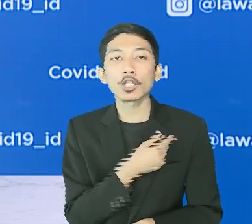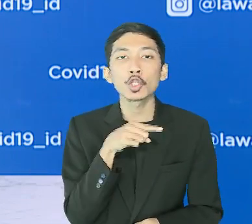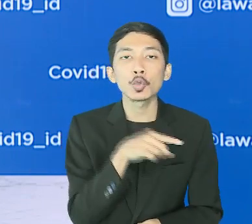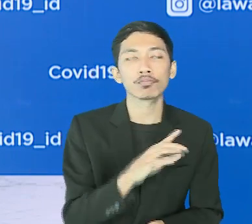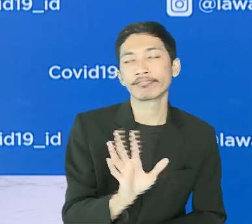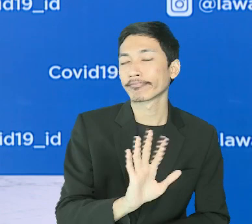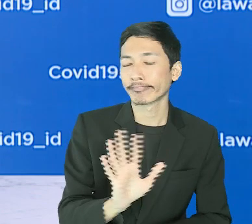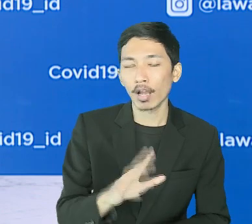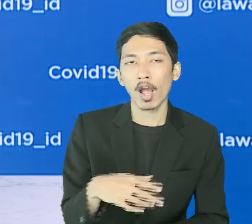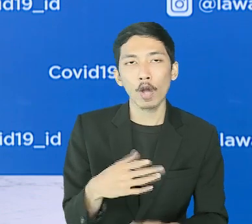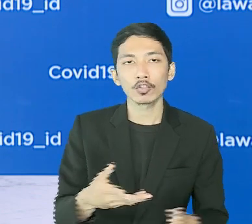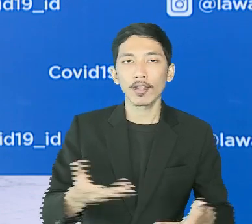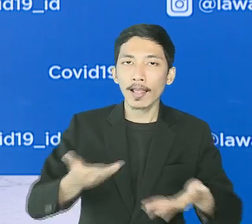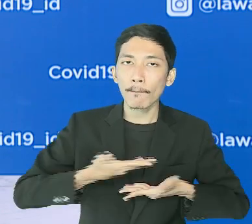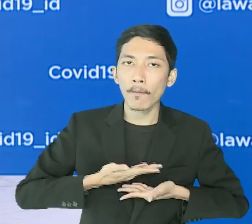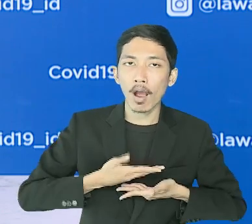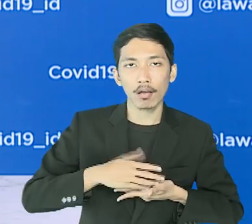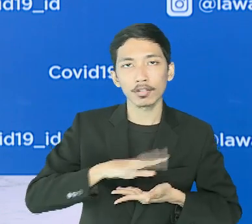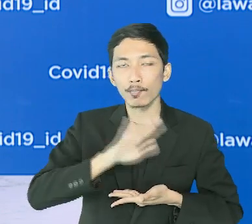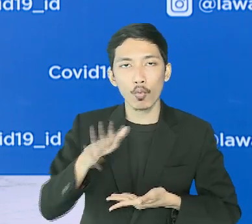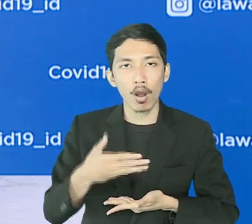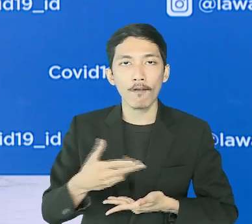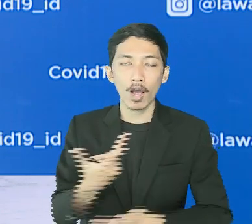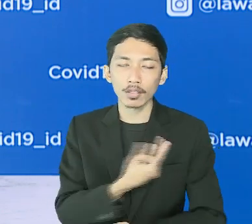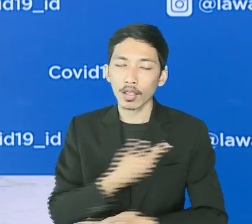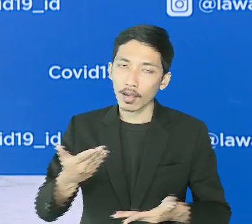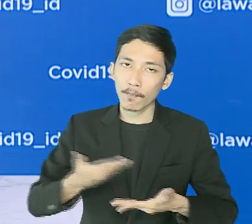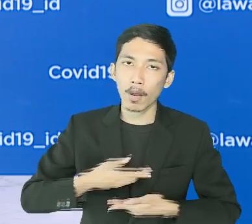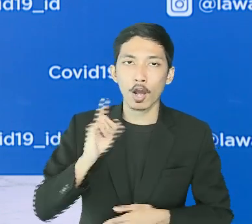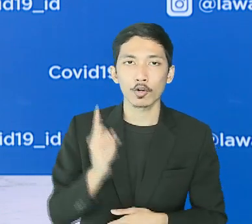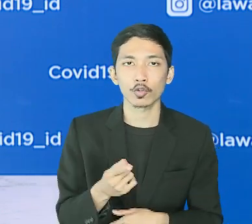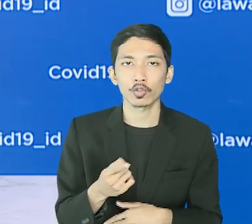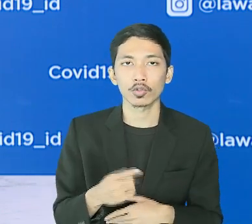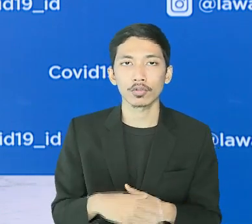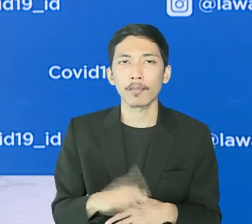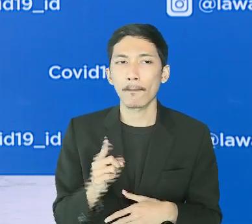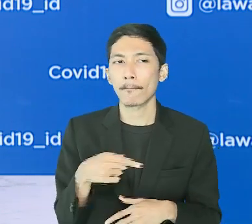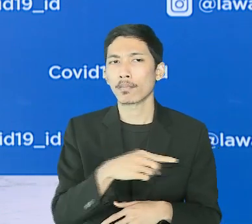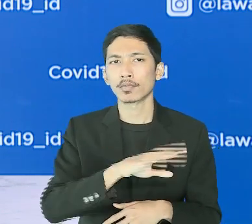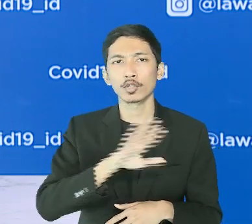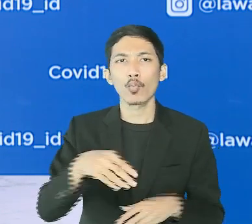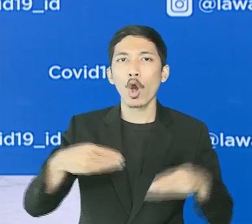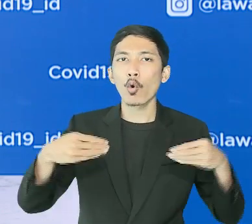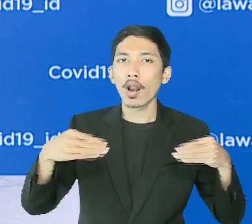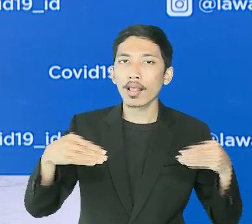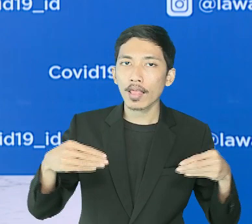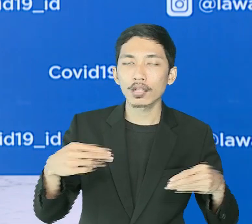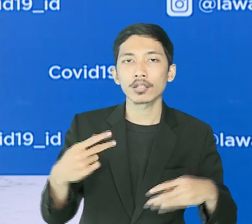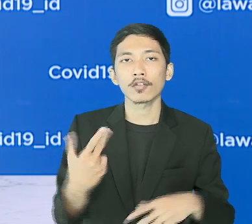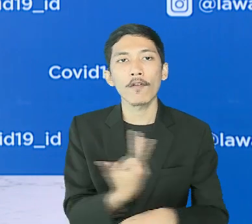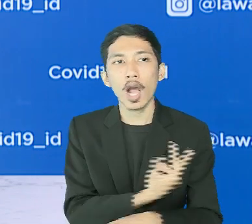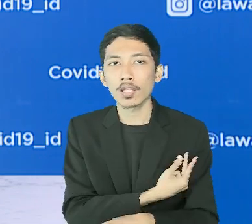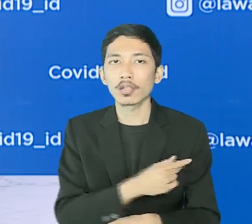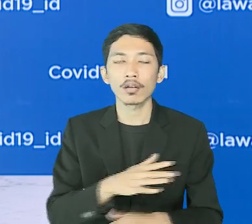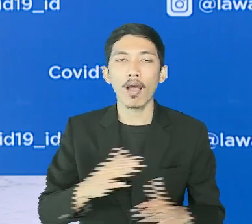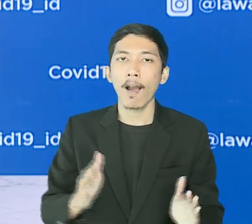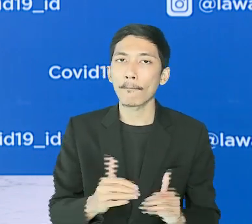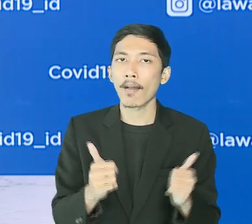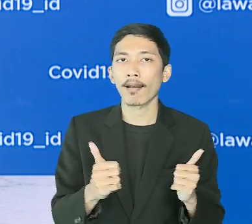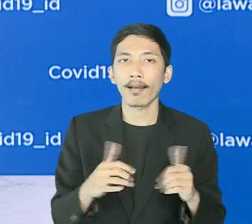jenis vaksin yang masuk dan beredar di Indonesia sudah dipastikan keamanan, kualitas, dan